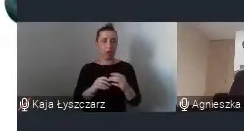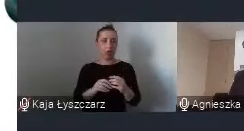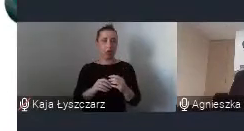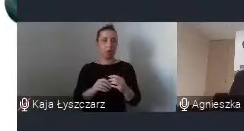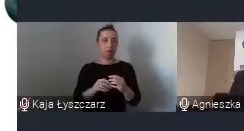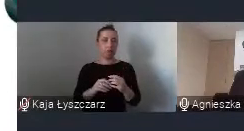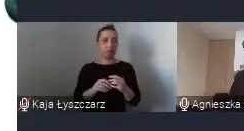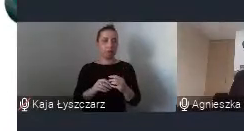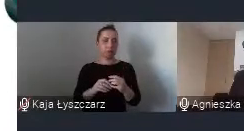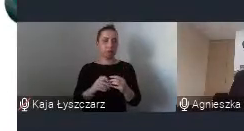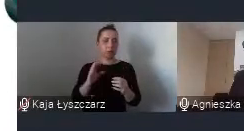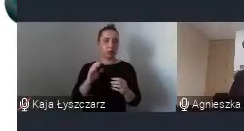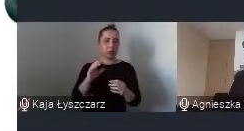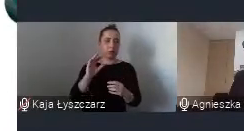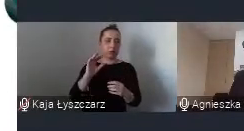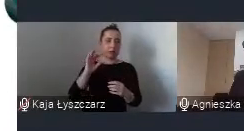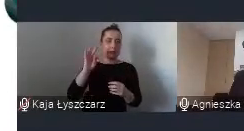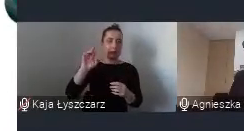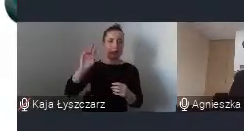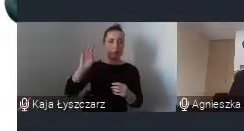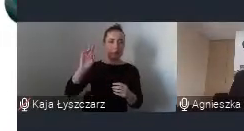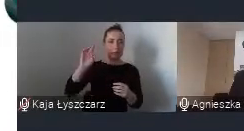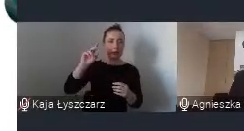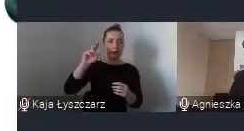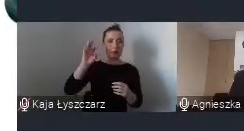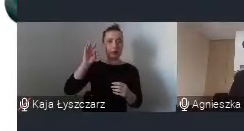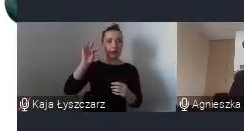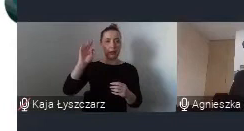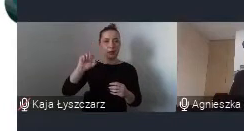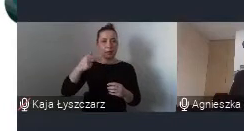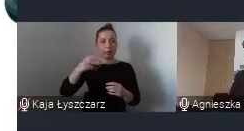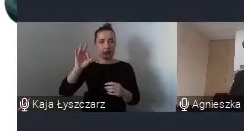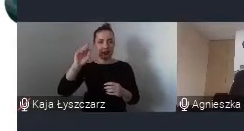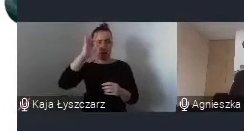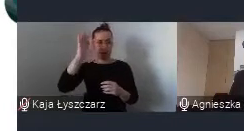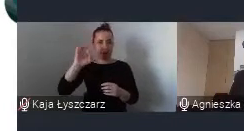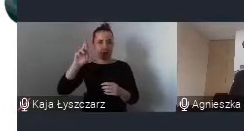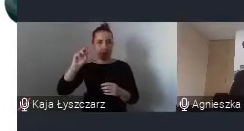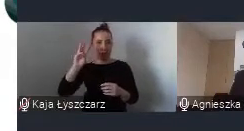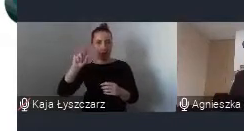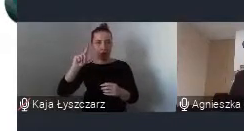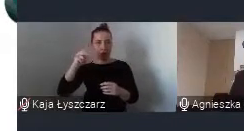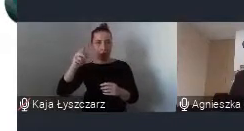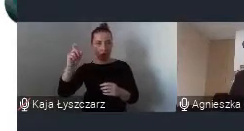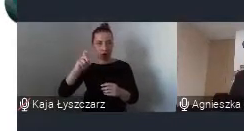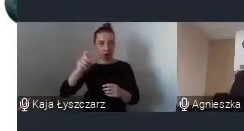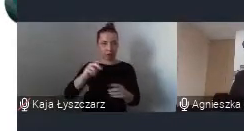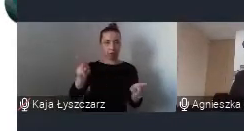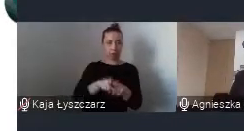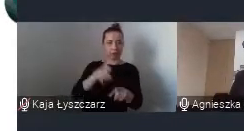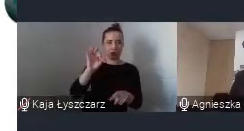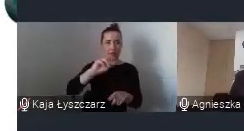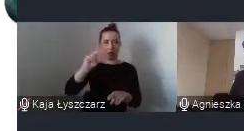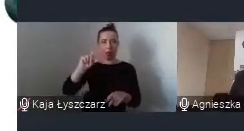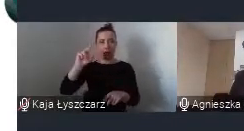o to, że projekty innowacyjne, które są dofinansowane w ramach tej inicjatywy, nie